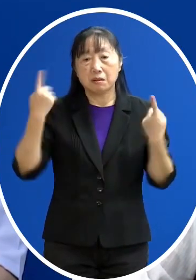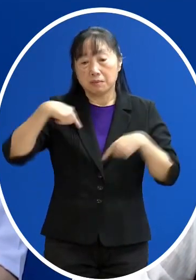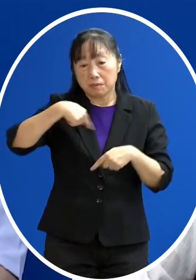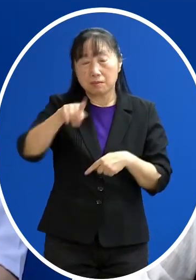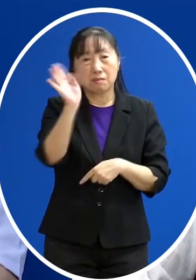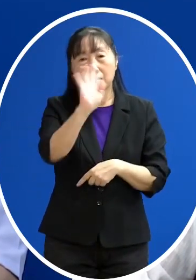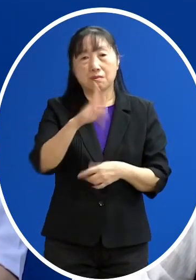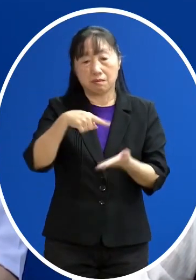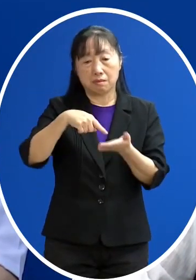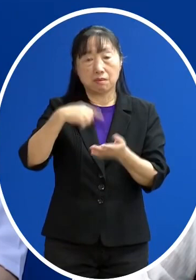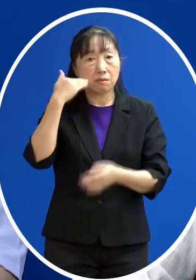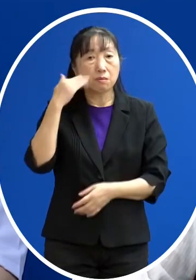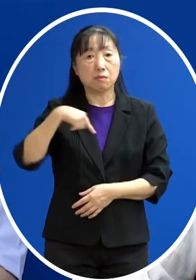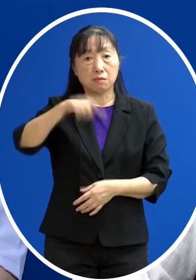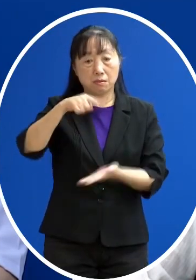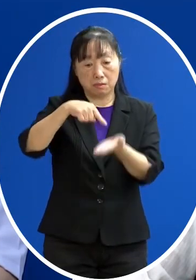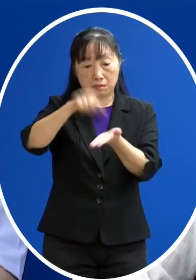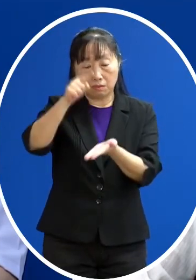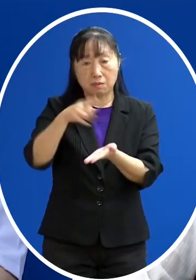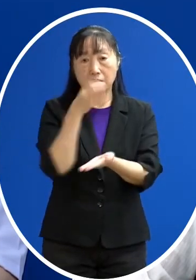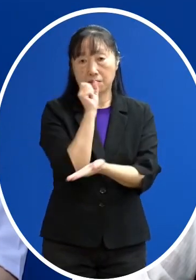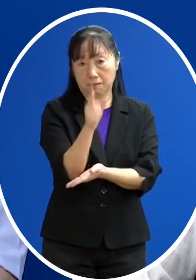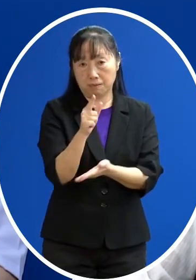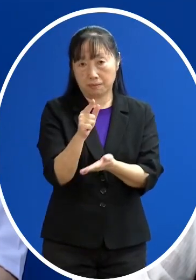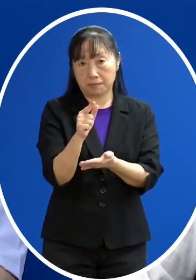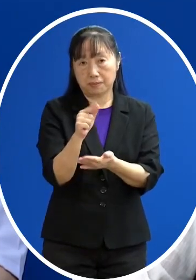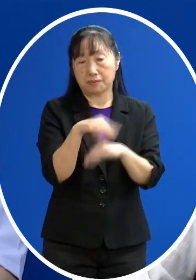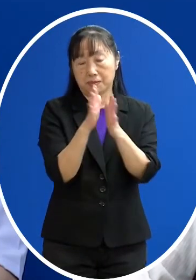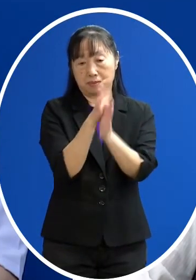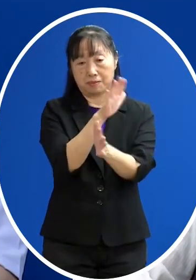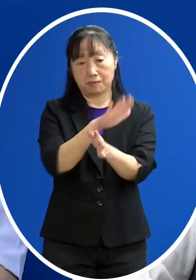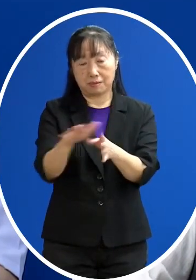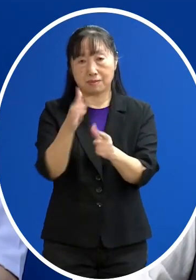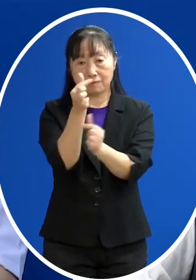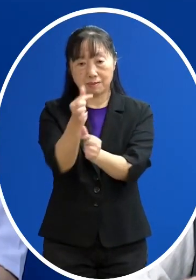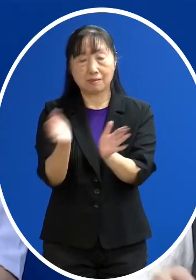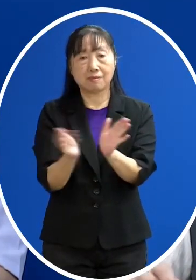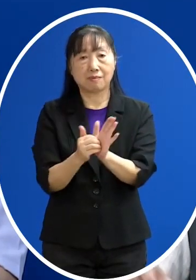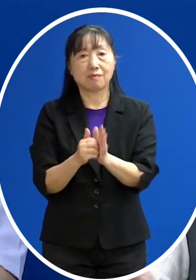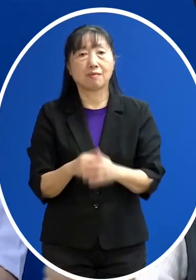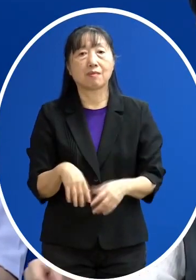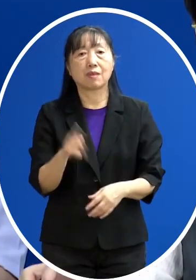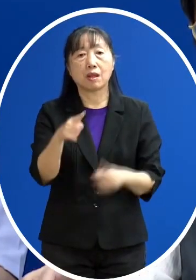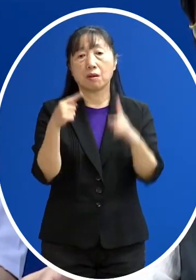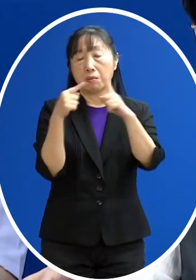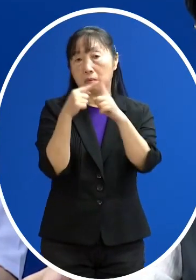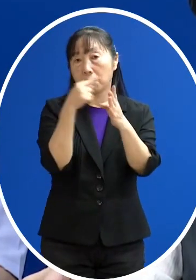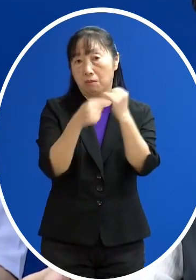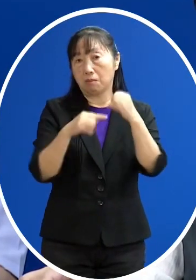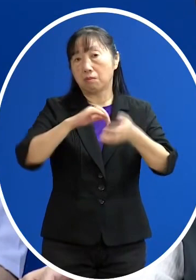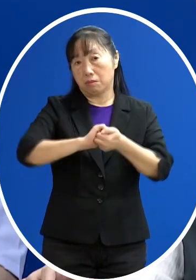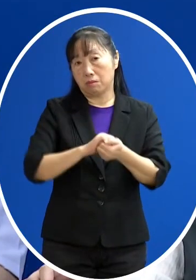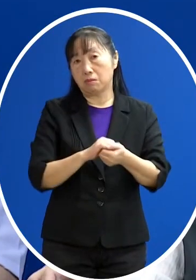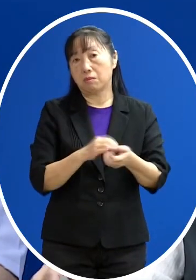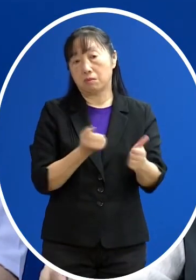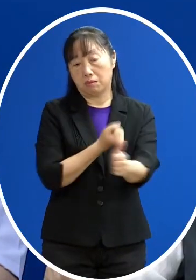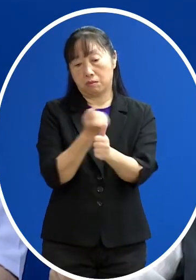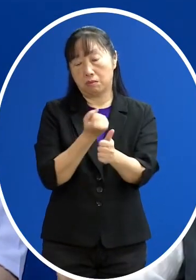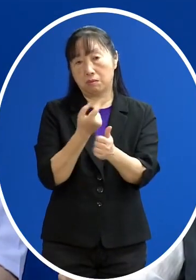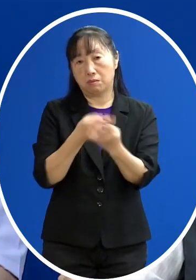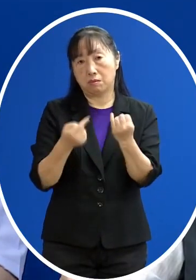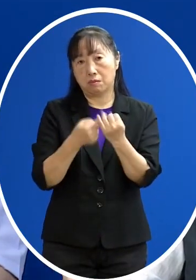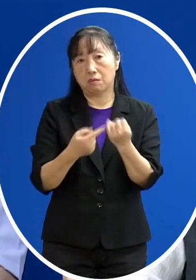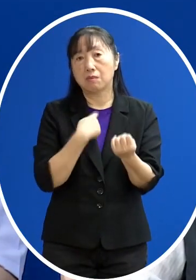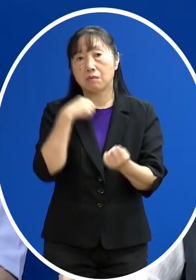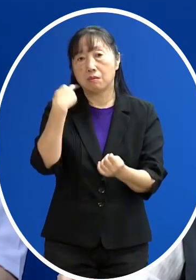购足啊。那在管制方面呢，主要是分三大部分：第一大部分是人流的管制，第二大部分是